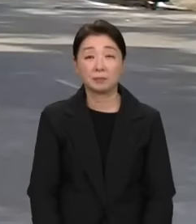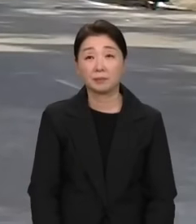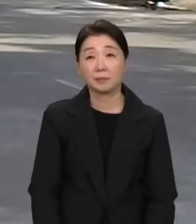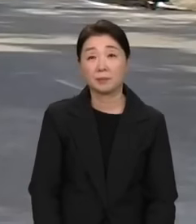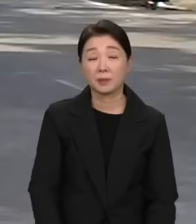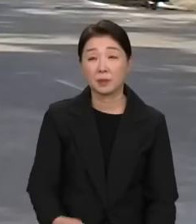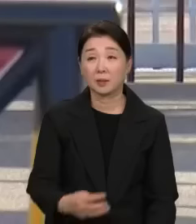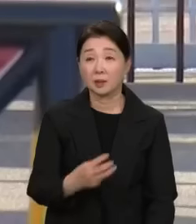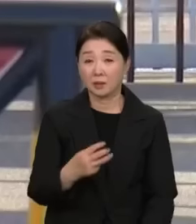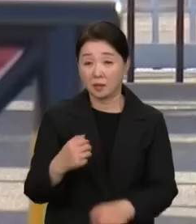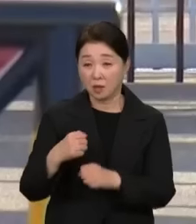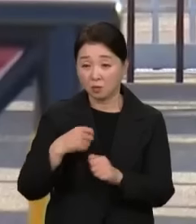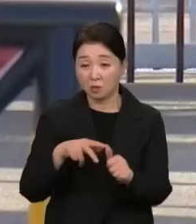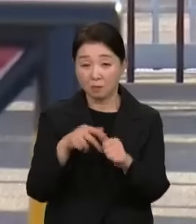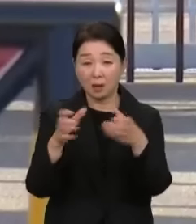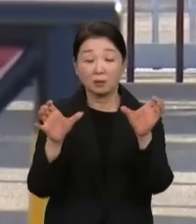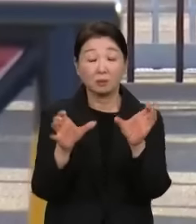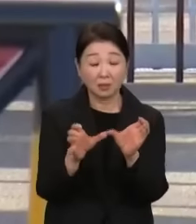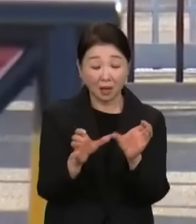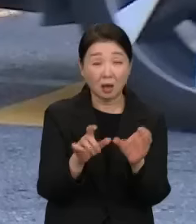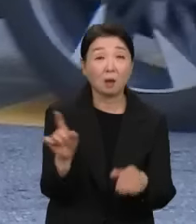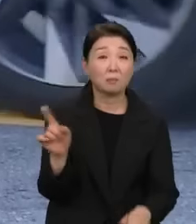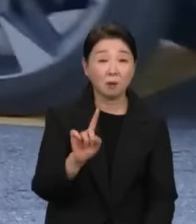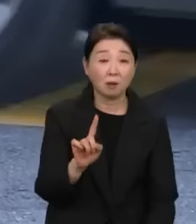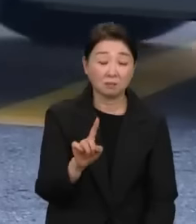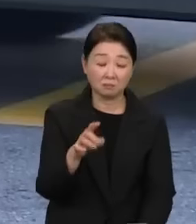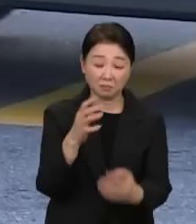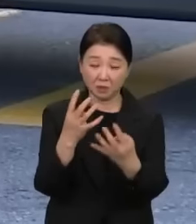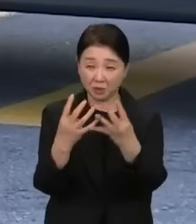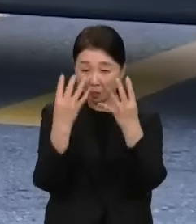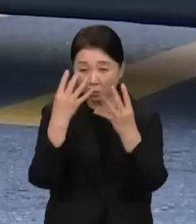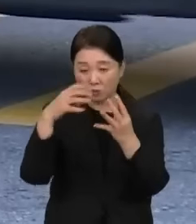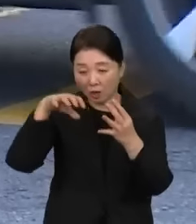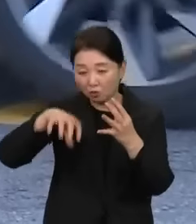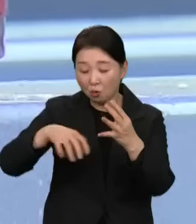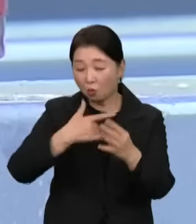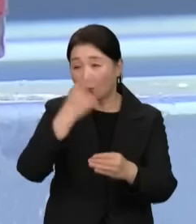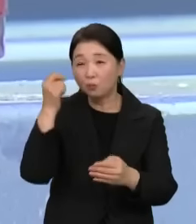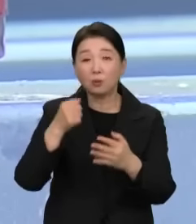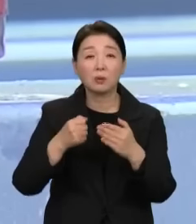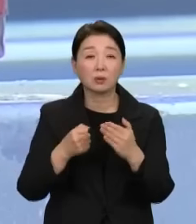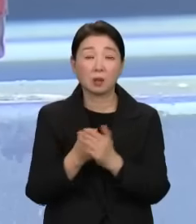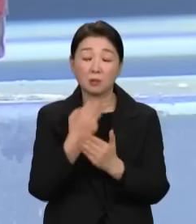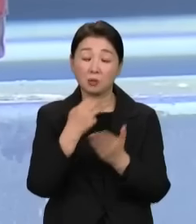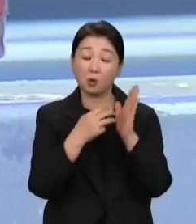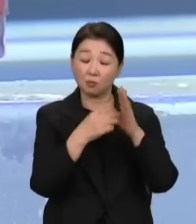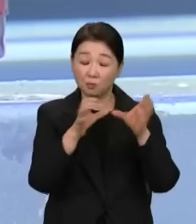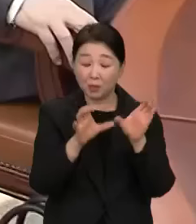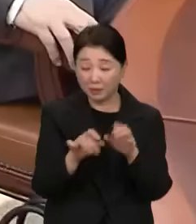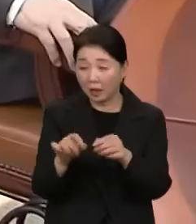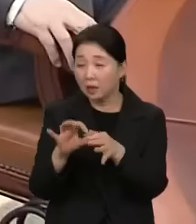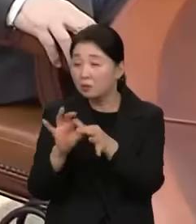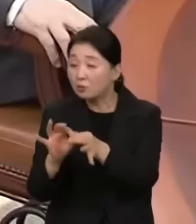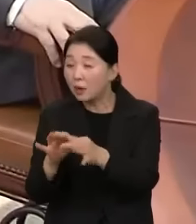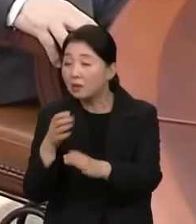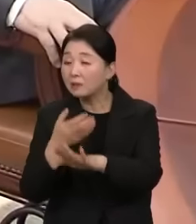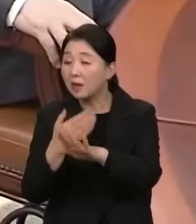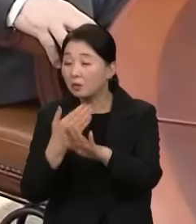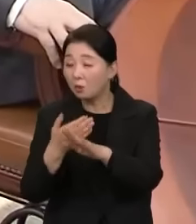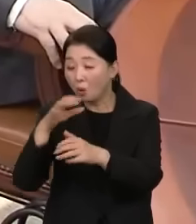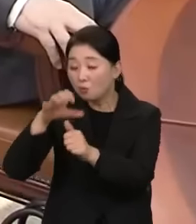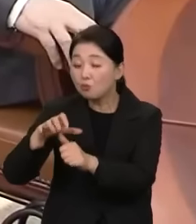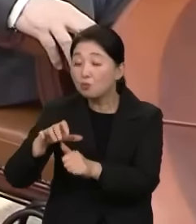방사가 체포자 수용 공간이 모자랄 경우를 대비해 수방사 등 인근 군단의 구금 시설을 추가로 점검했을